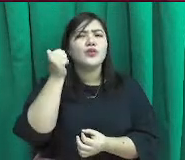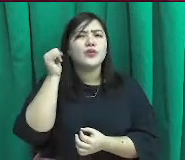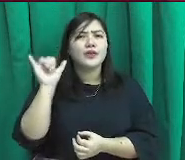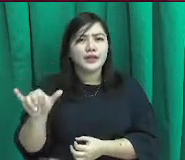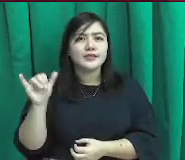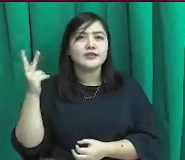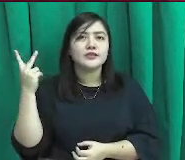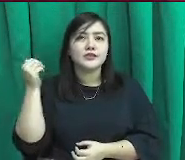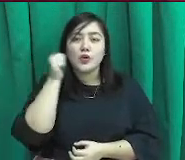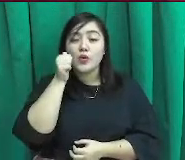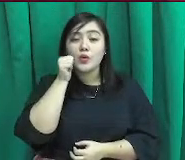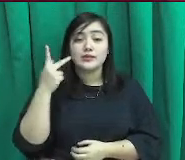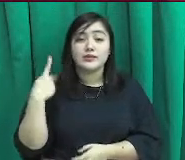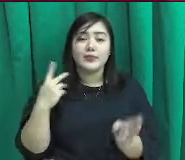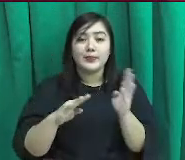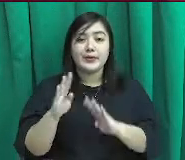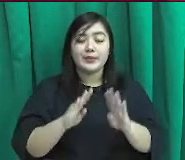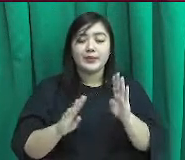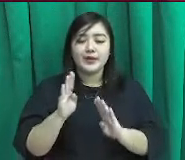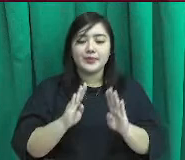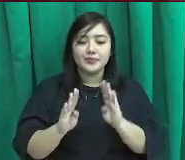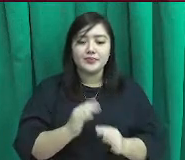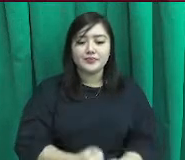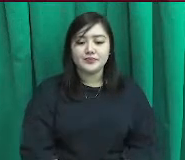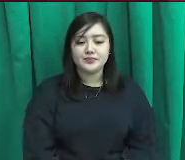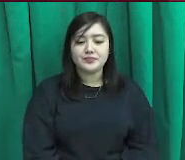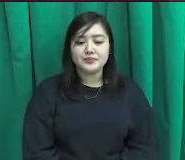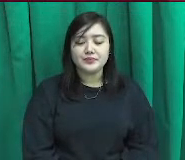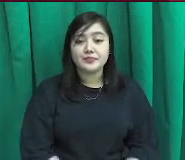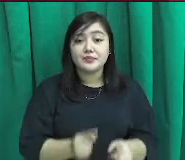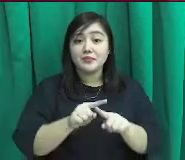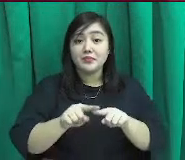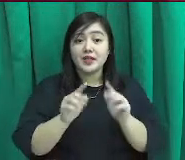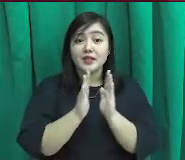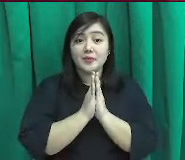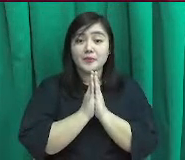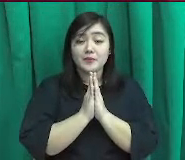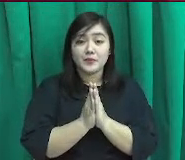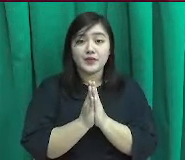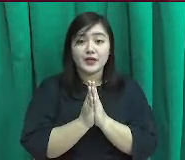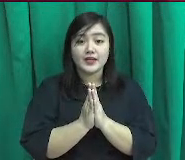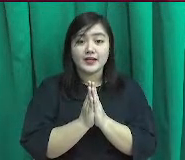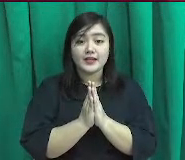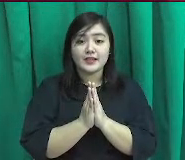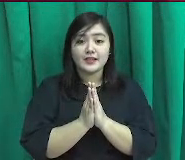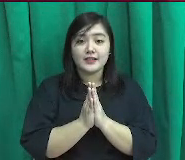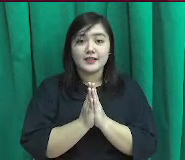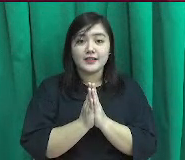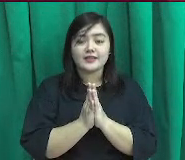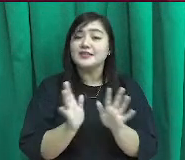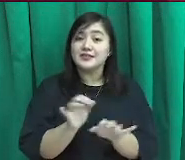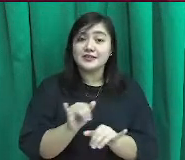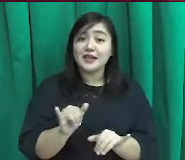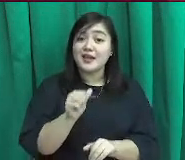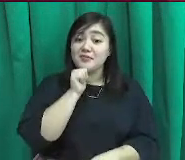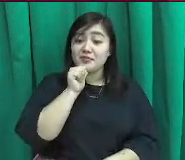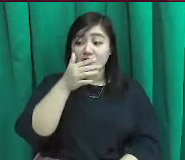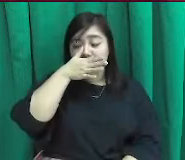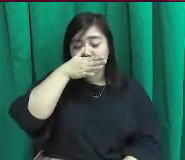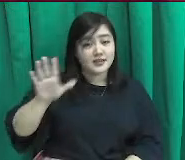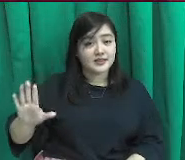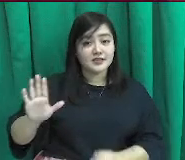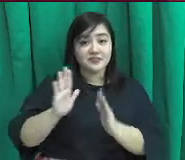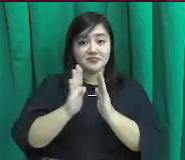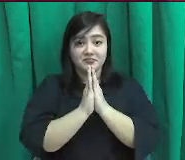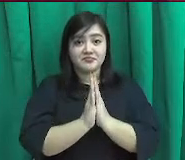simula talaga nagkakaroon lagi . Yeah. Pero yung panalangin, hindi rin easy na isang tabi. Yeah. Katunayan, kapag